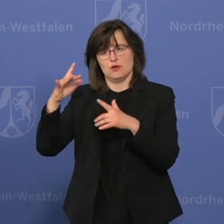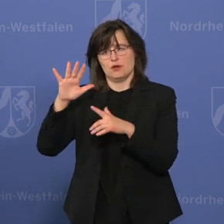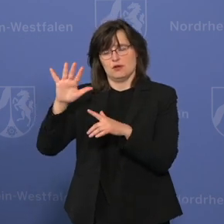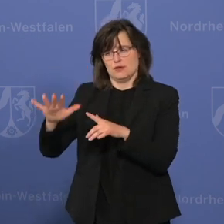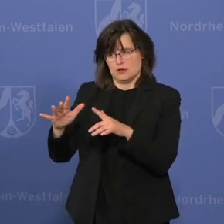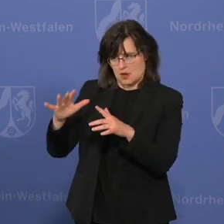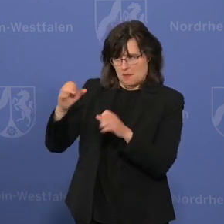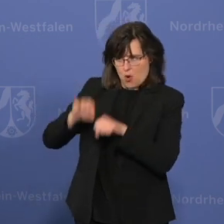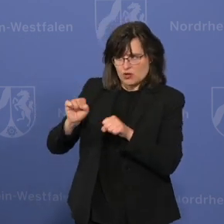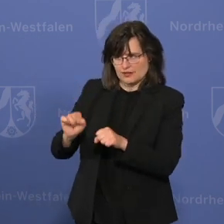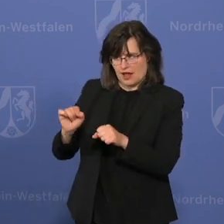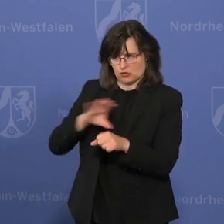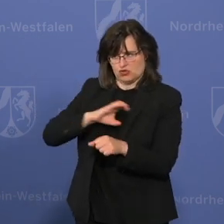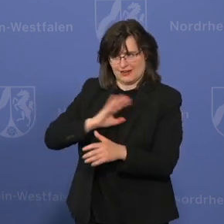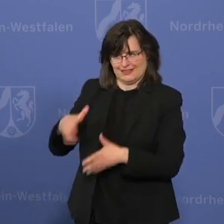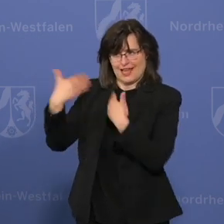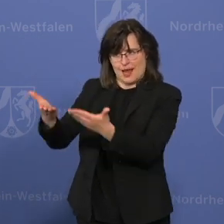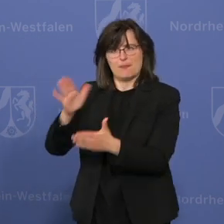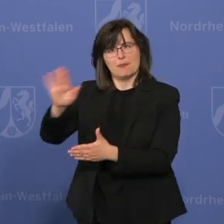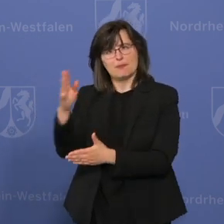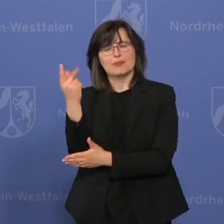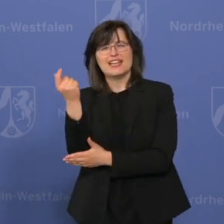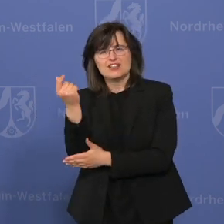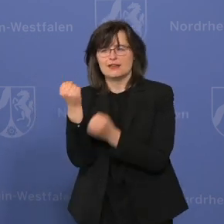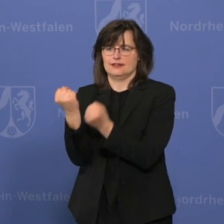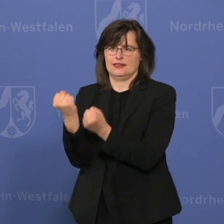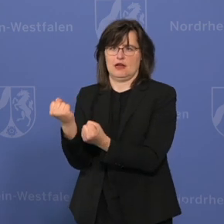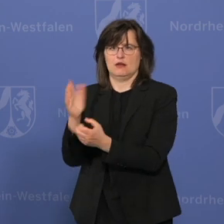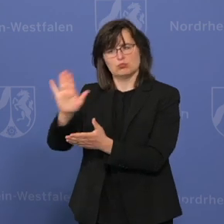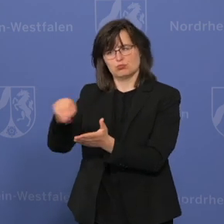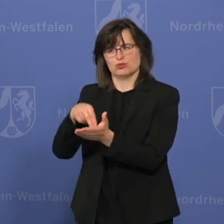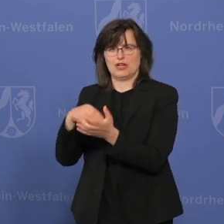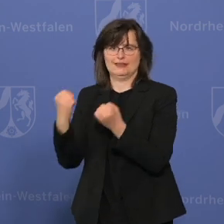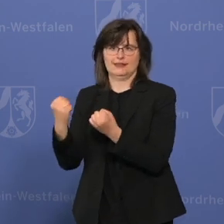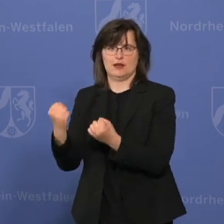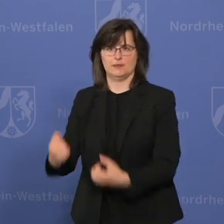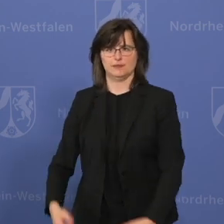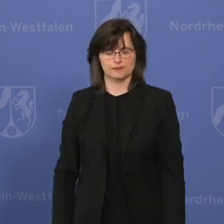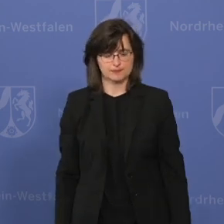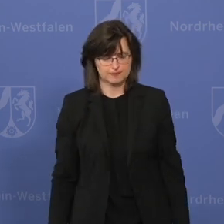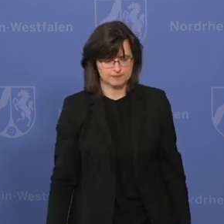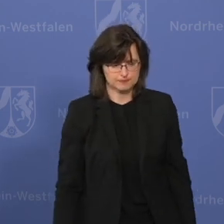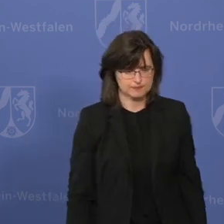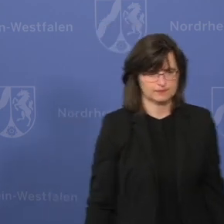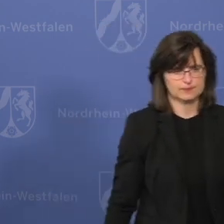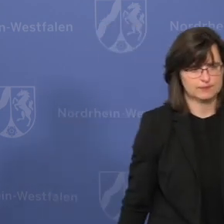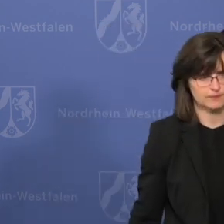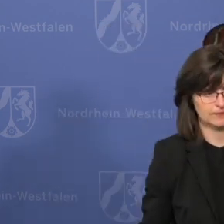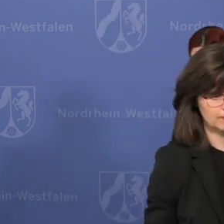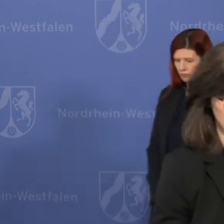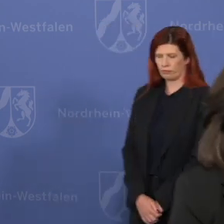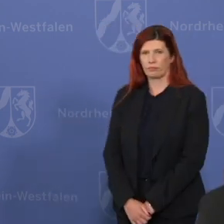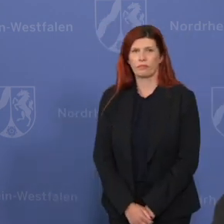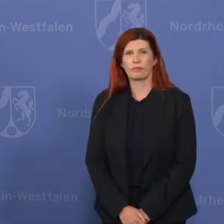Liquidität sichern können, dass sie ihren Bestand sichern können. Für die, die innerhalb eines Flughafens arbeiten, da adressieren wir natürlich auch